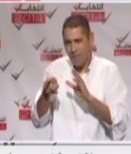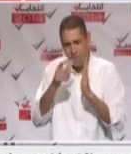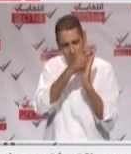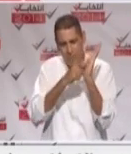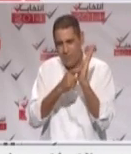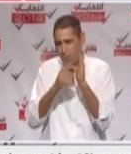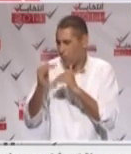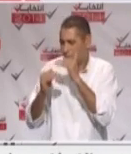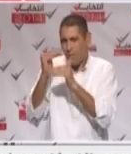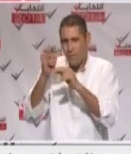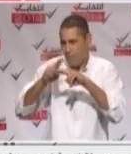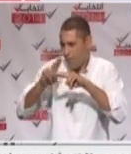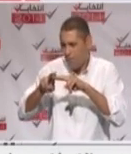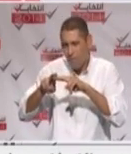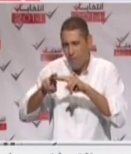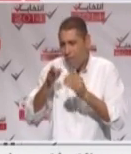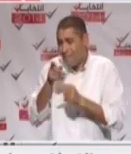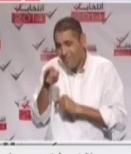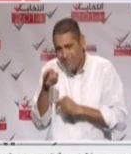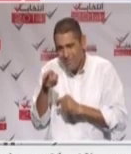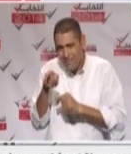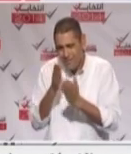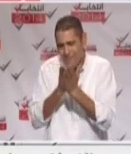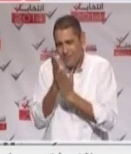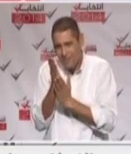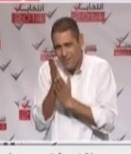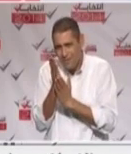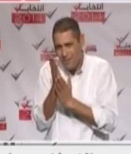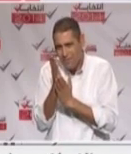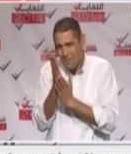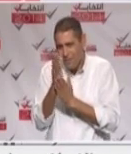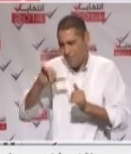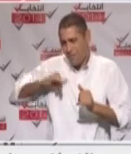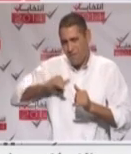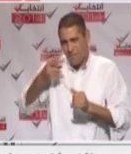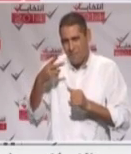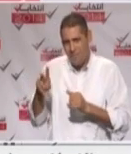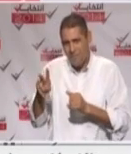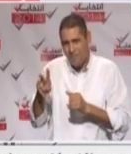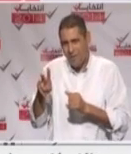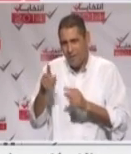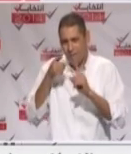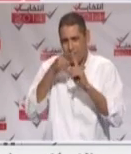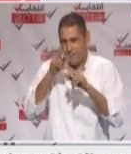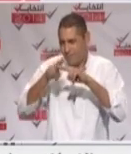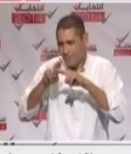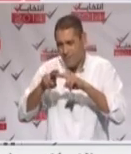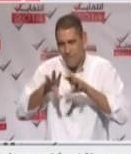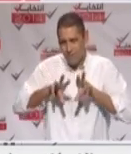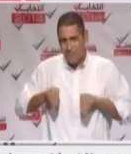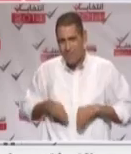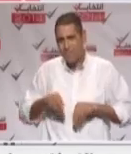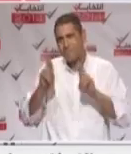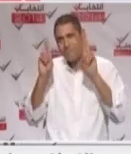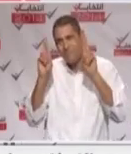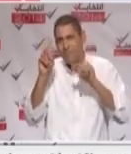والاصلاح هي ثقه في ابنائكم وسنعمل على حفظ امانتكم شعارنا الباء والسهم هدفنا الطموح والاصلاح وفي الختام اسال الله